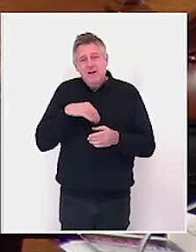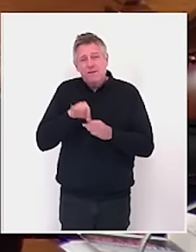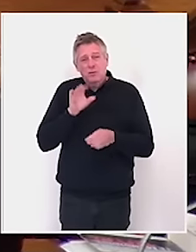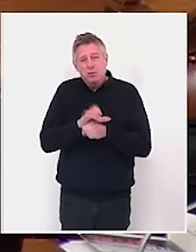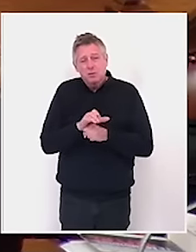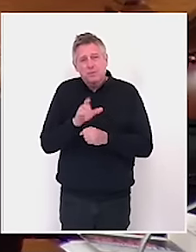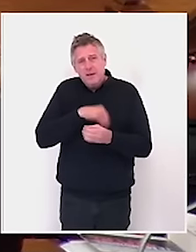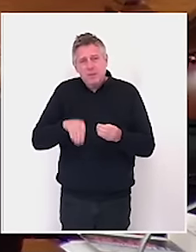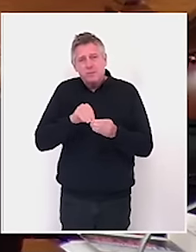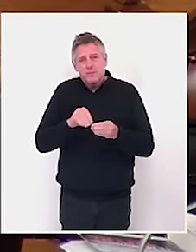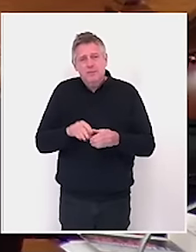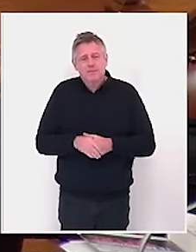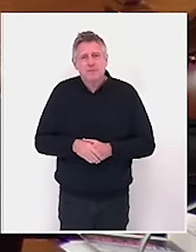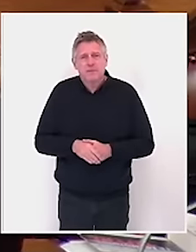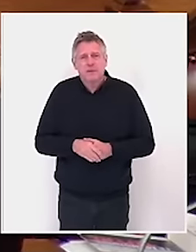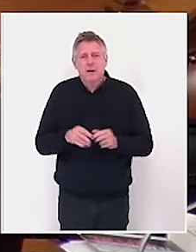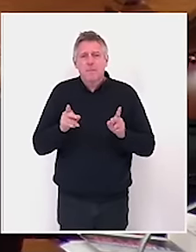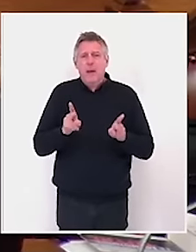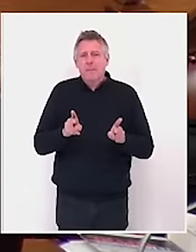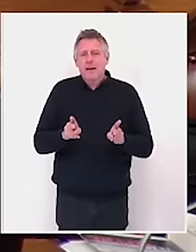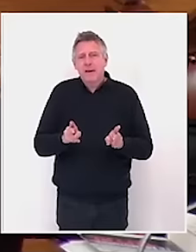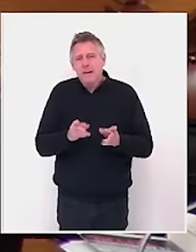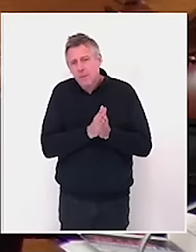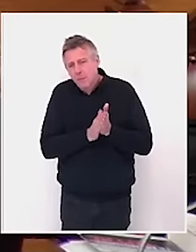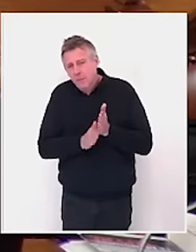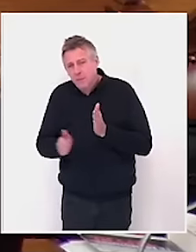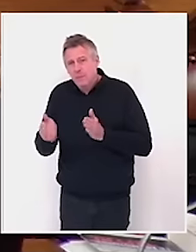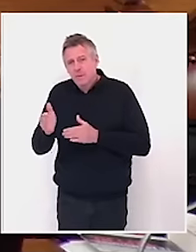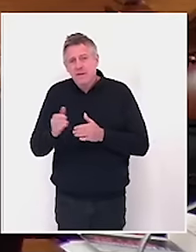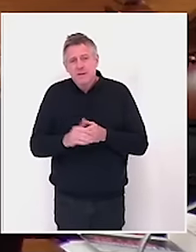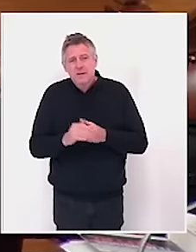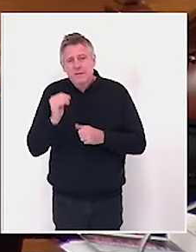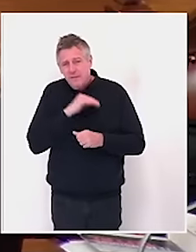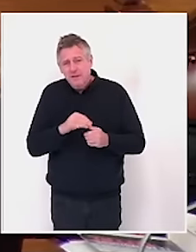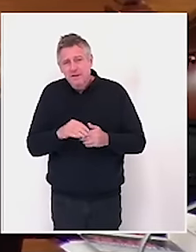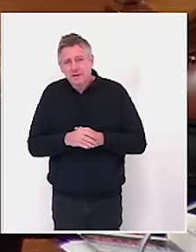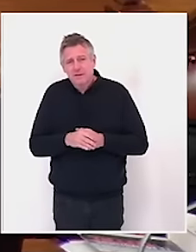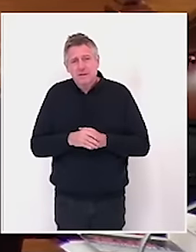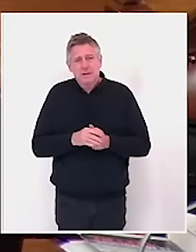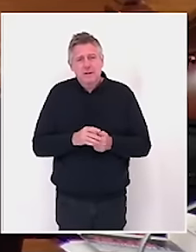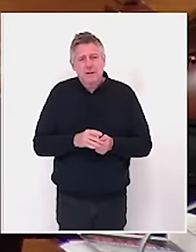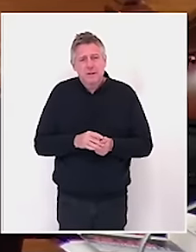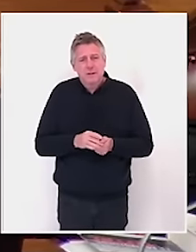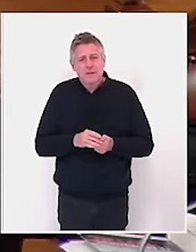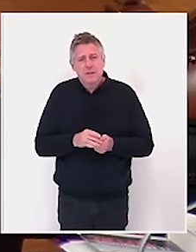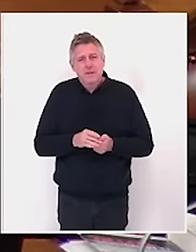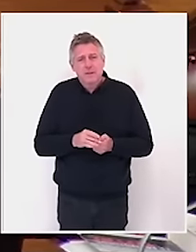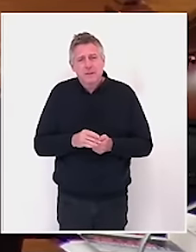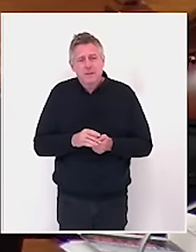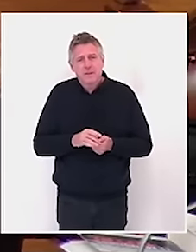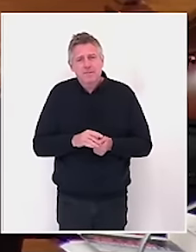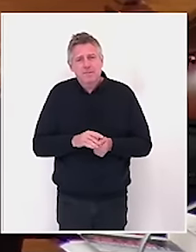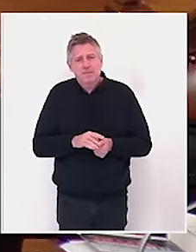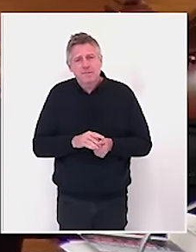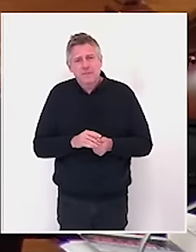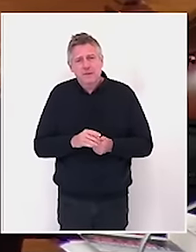Et puis, je me permets juste un petit hors-piste, vite fait, mais très très vite fait, par rapport à... Je voulais